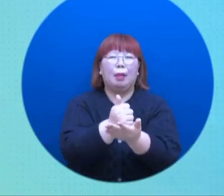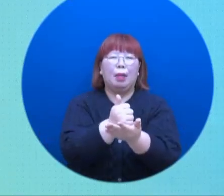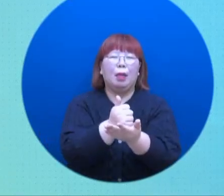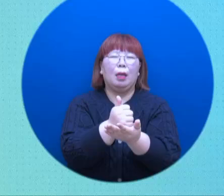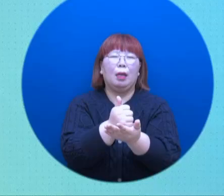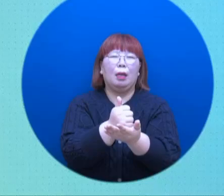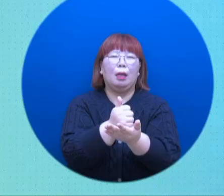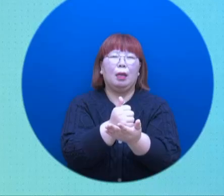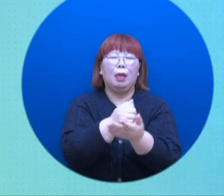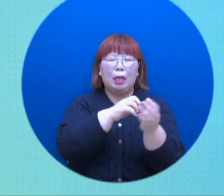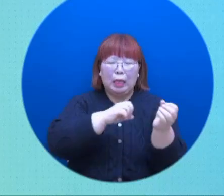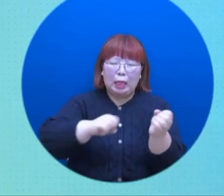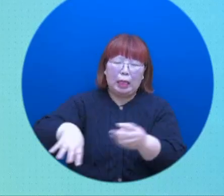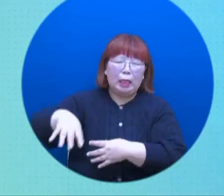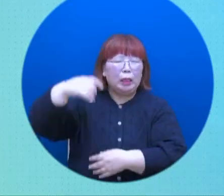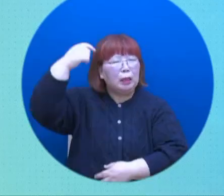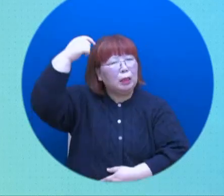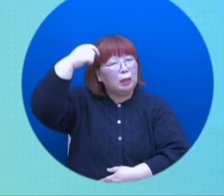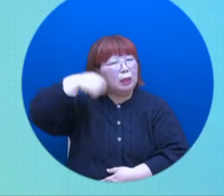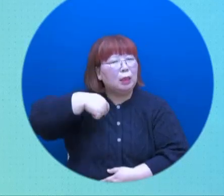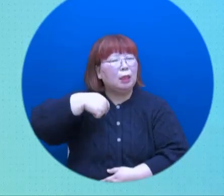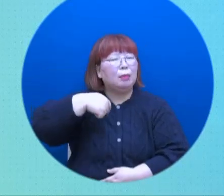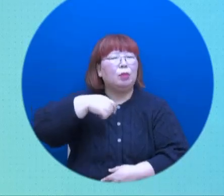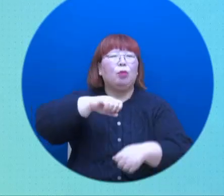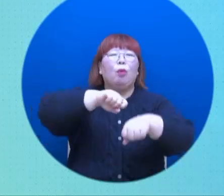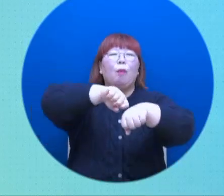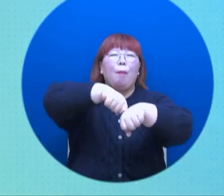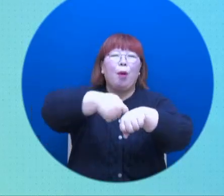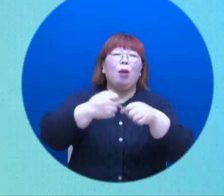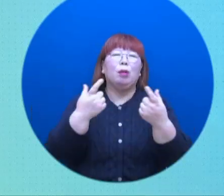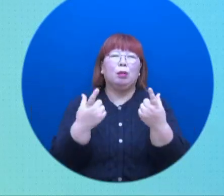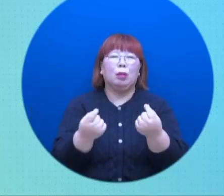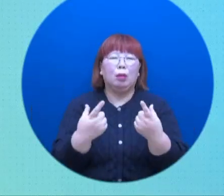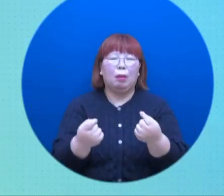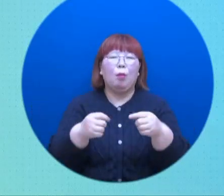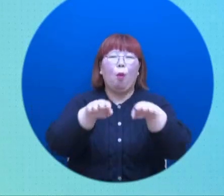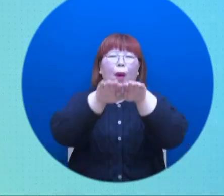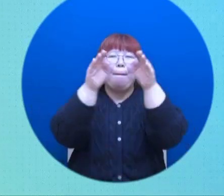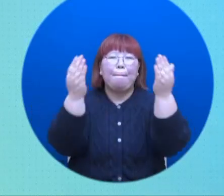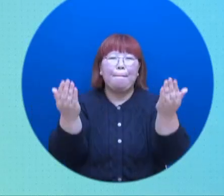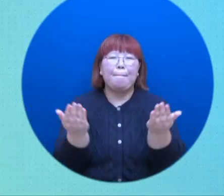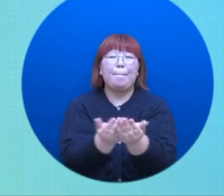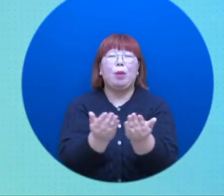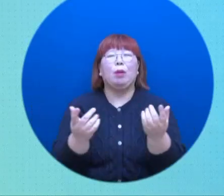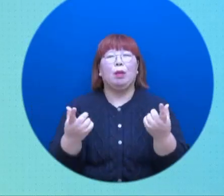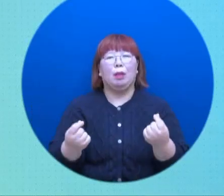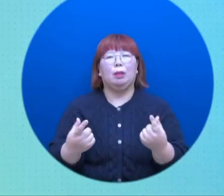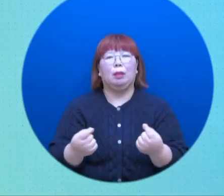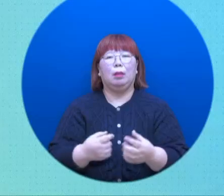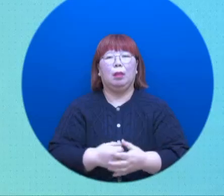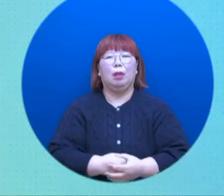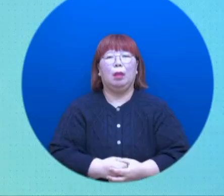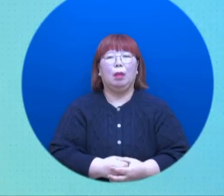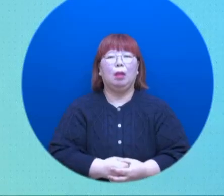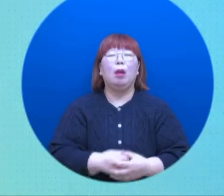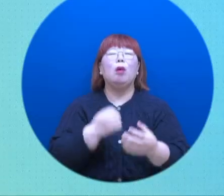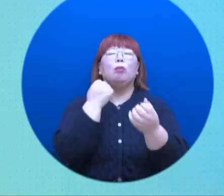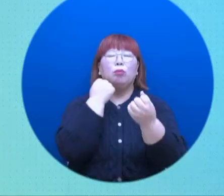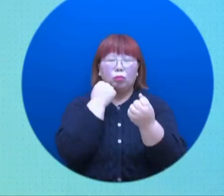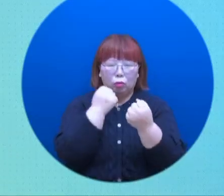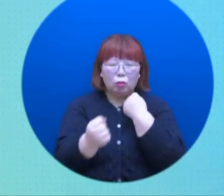또한 천벌처럼 완벽했을 겁니다. 그러나 그럼에도